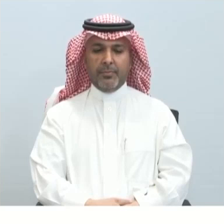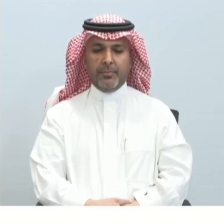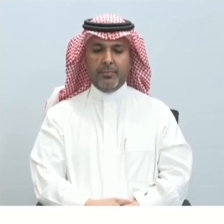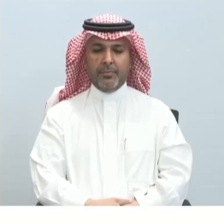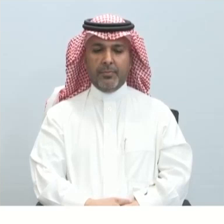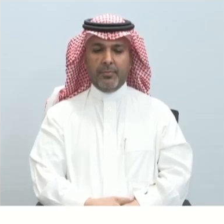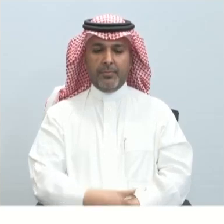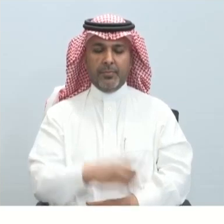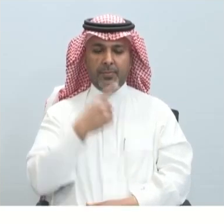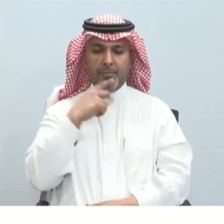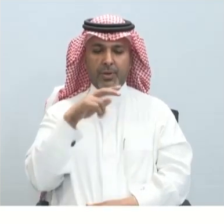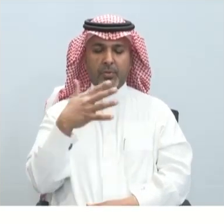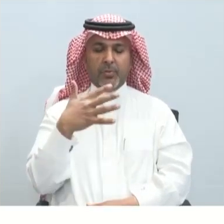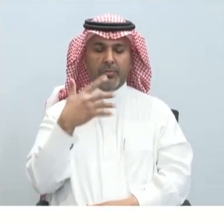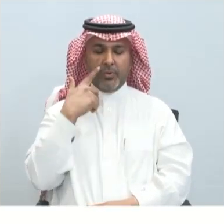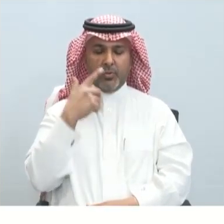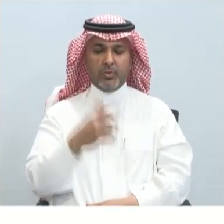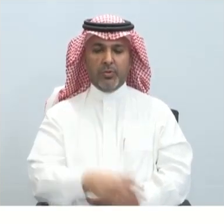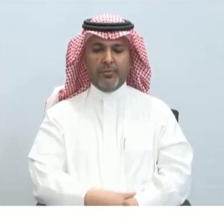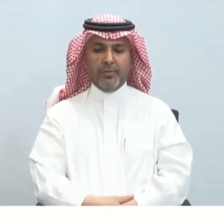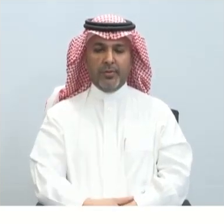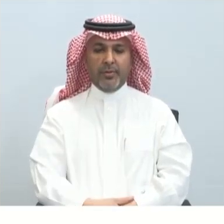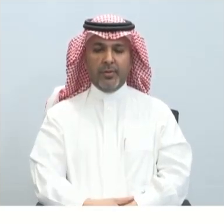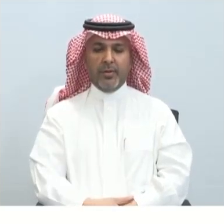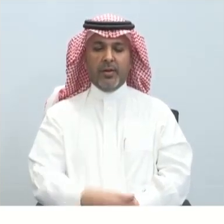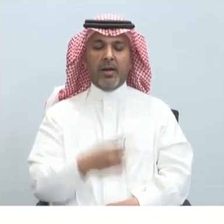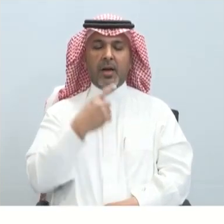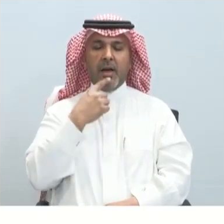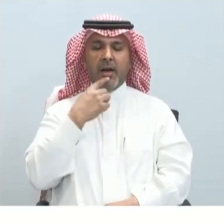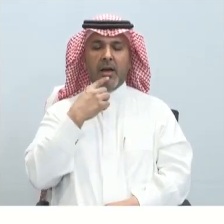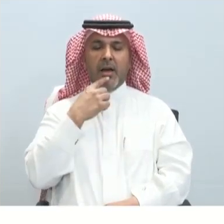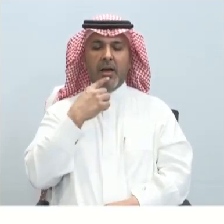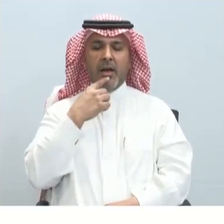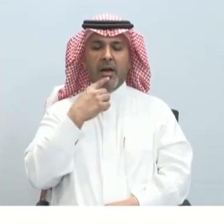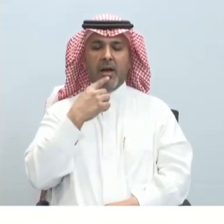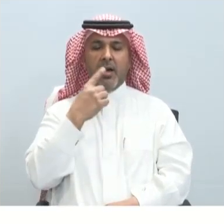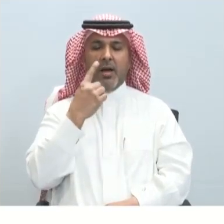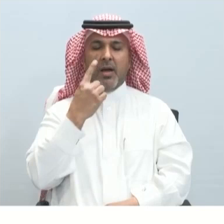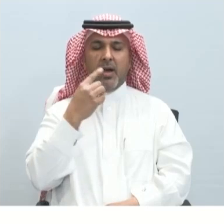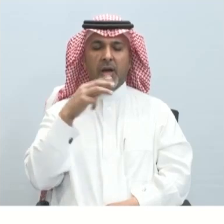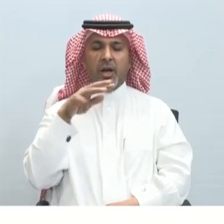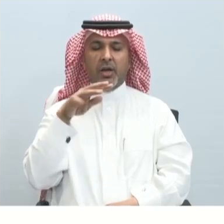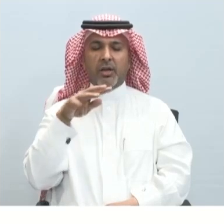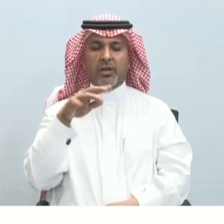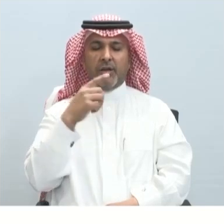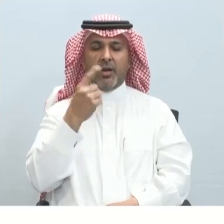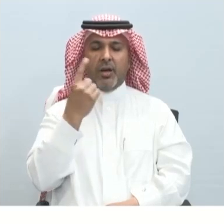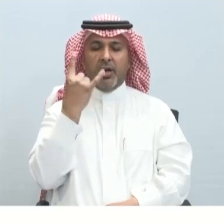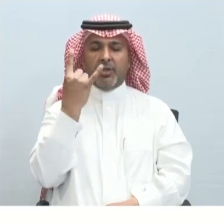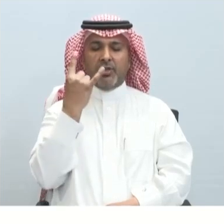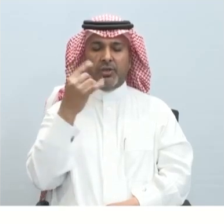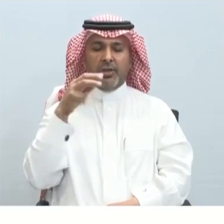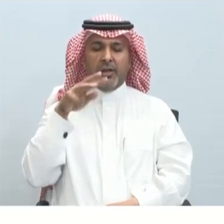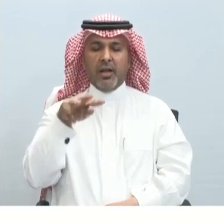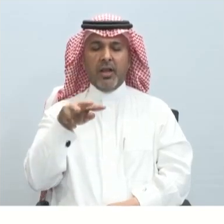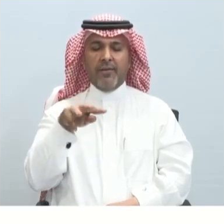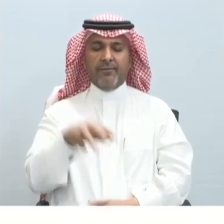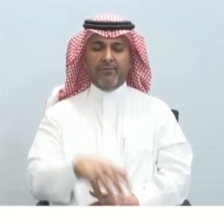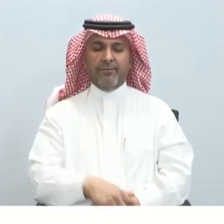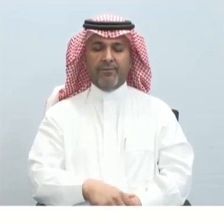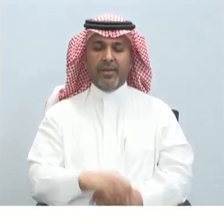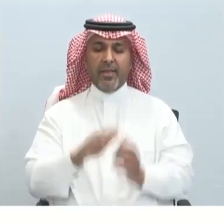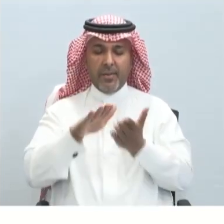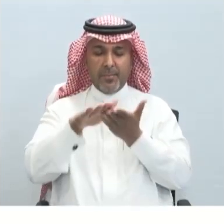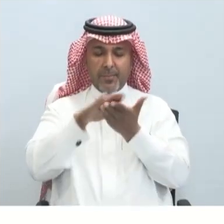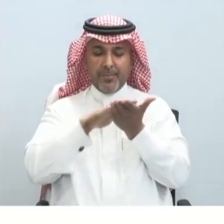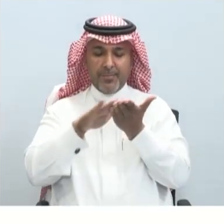150 درجه حيطلع الجواب عشره الاف حيطلع الجواب عشره الاف